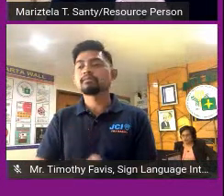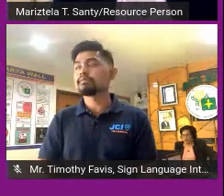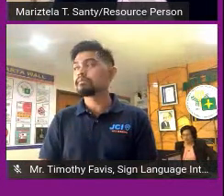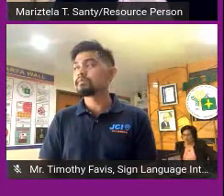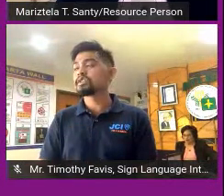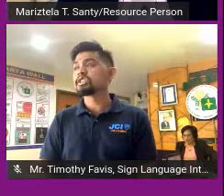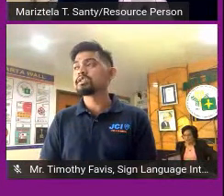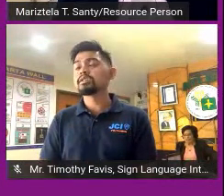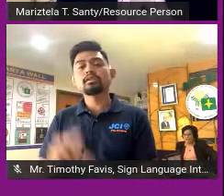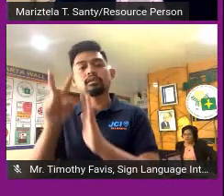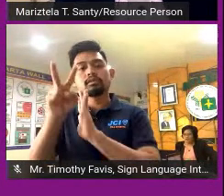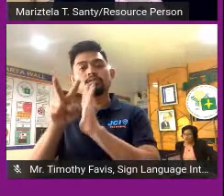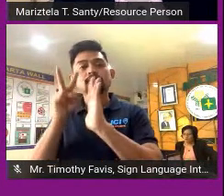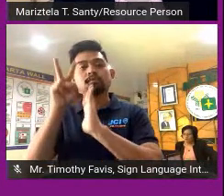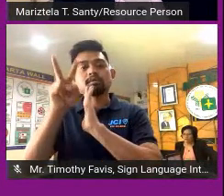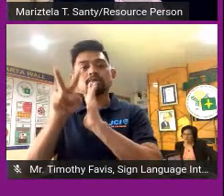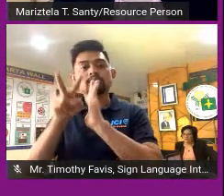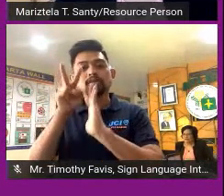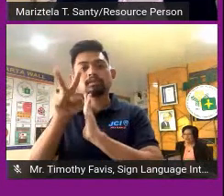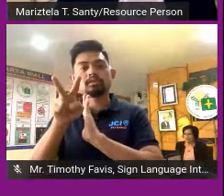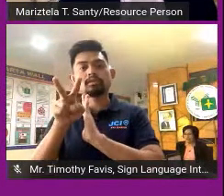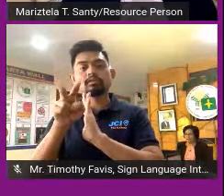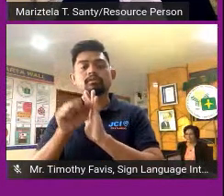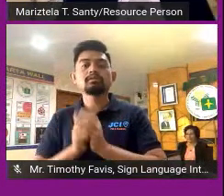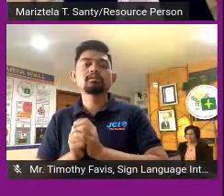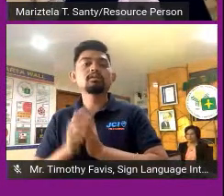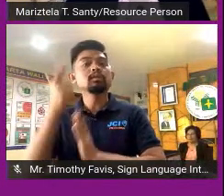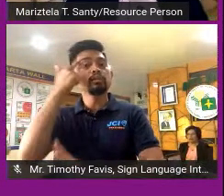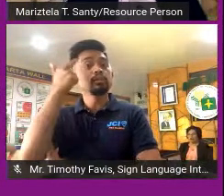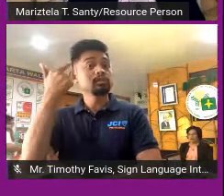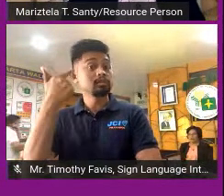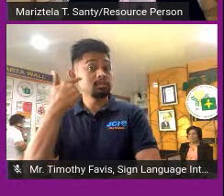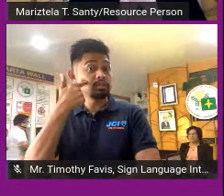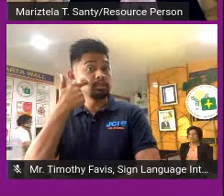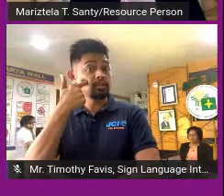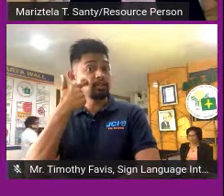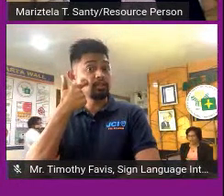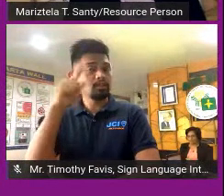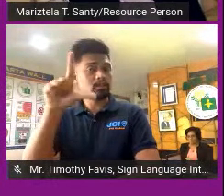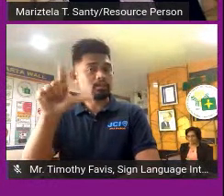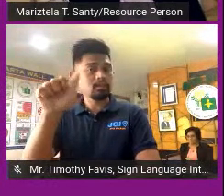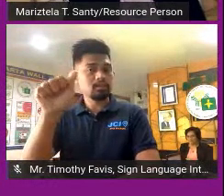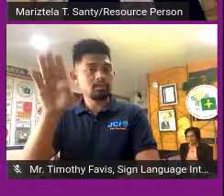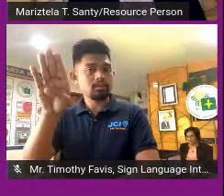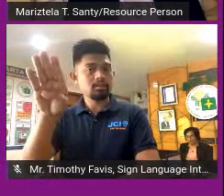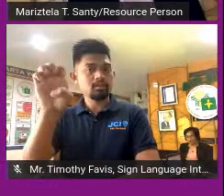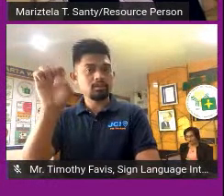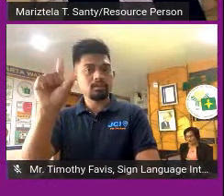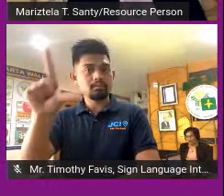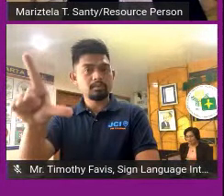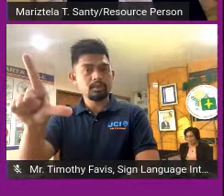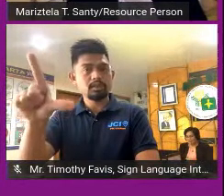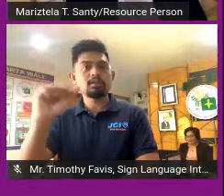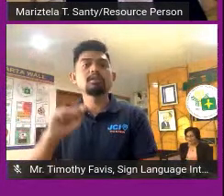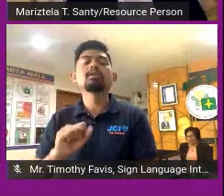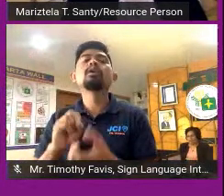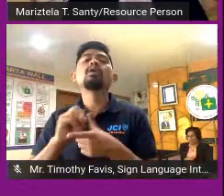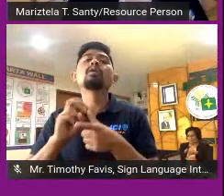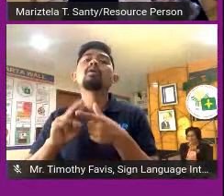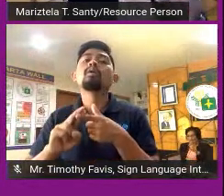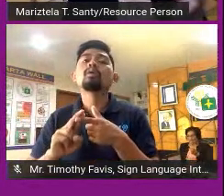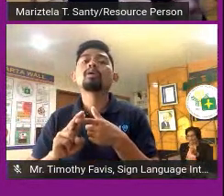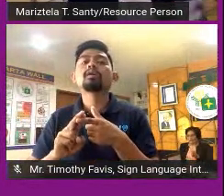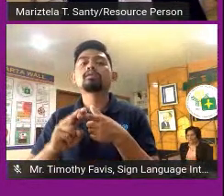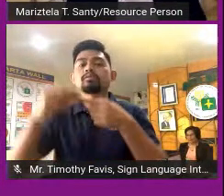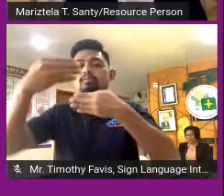sa video ay yung gender-linked labels, or we call it stereotypes, or pagkakahon